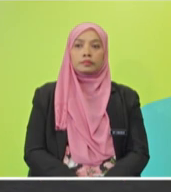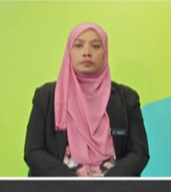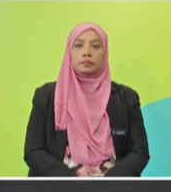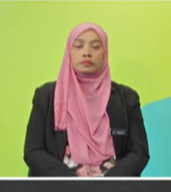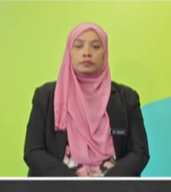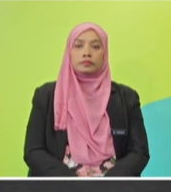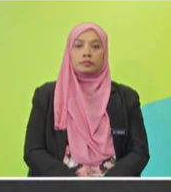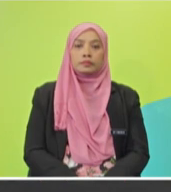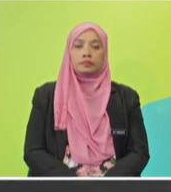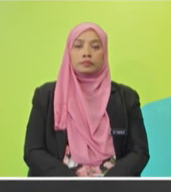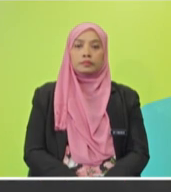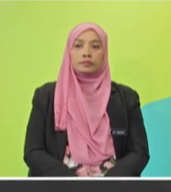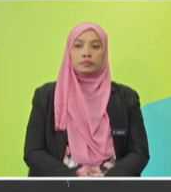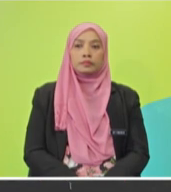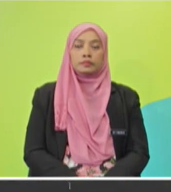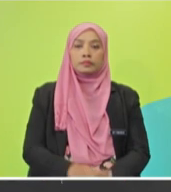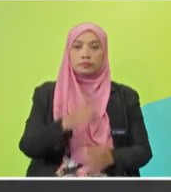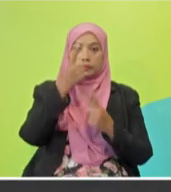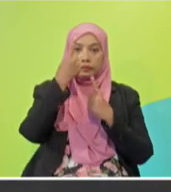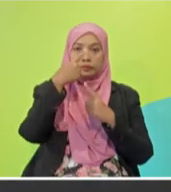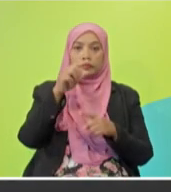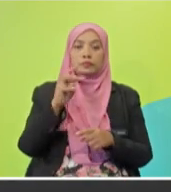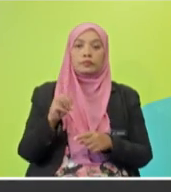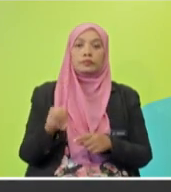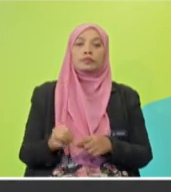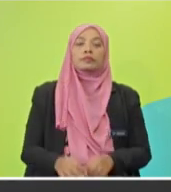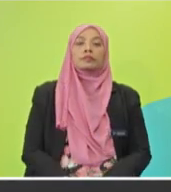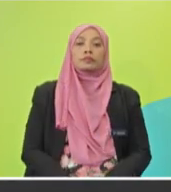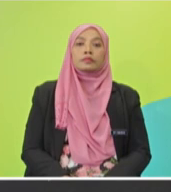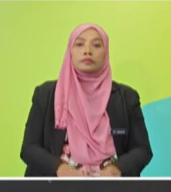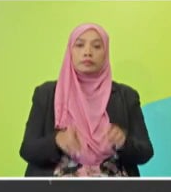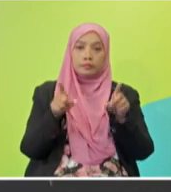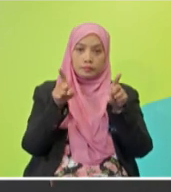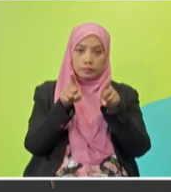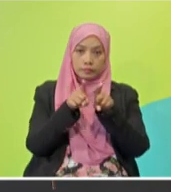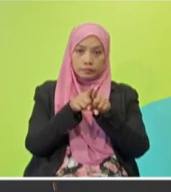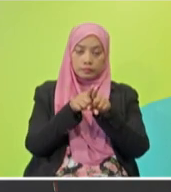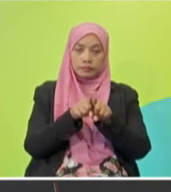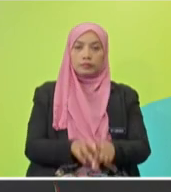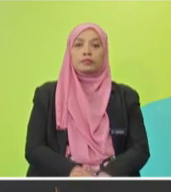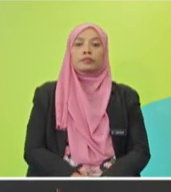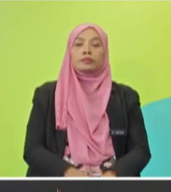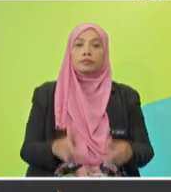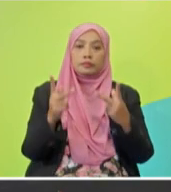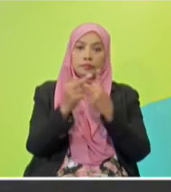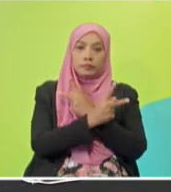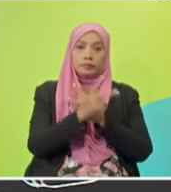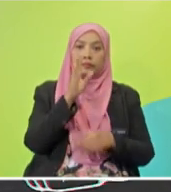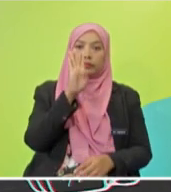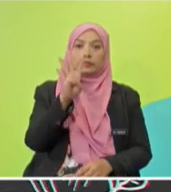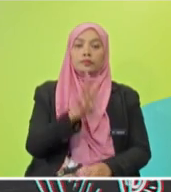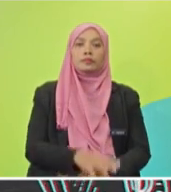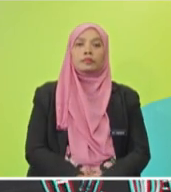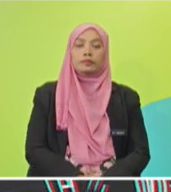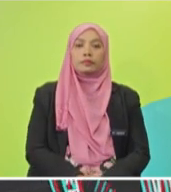Setara. Setara. Sebelahan suara dia. Okey, setara sebab awak darabkan dengan 4. Baik. Okey.